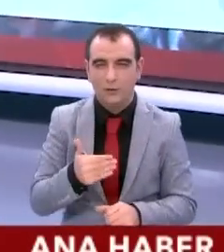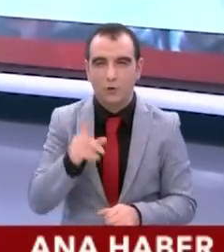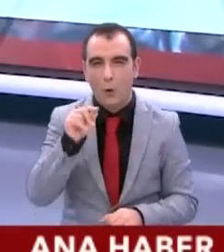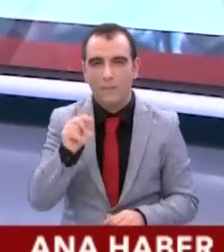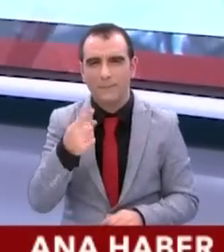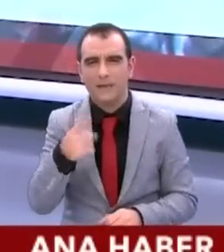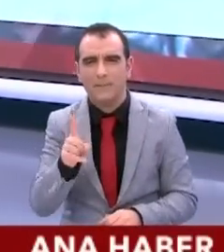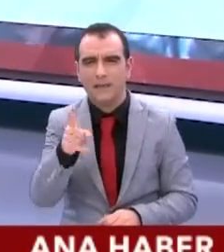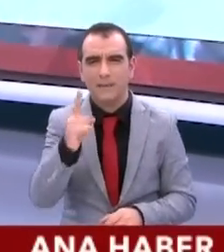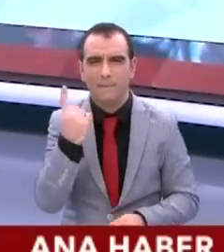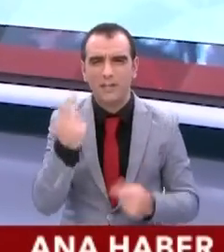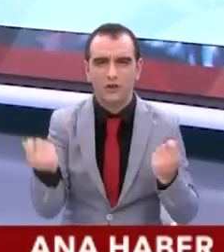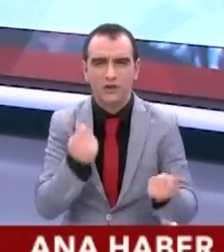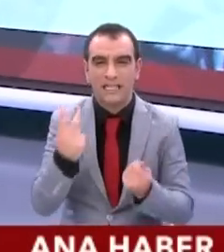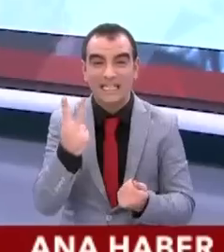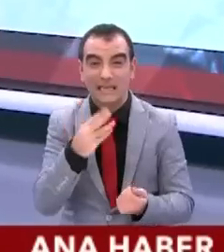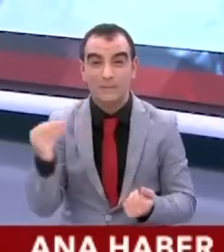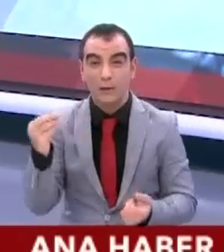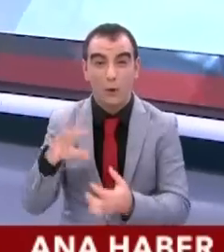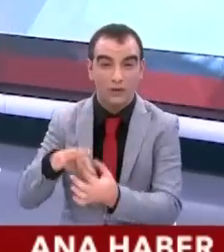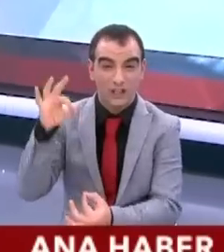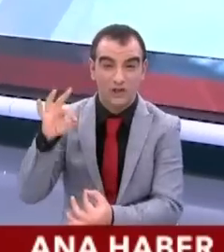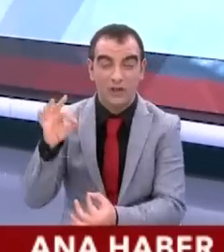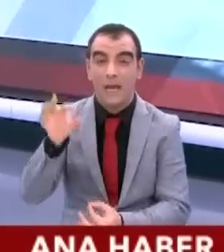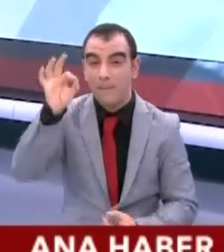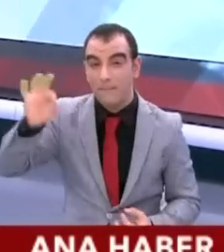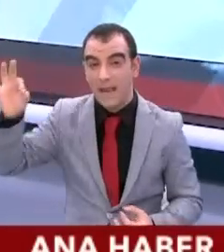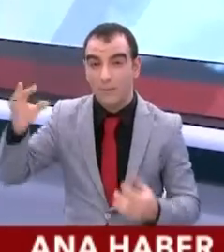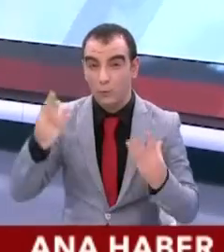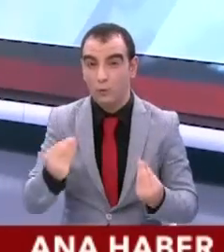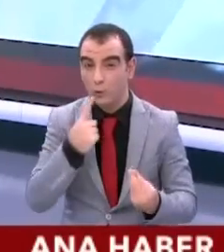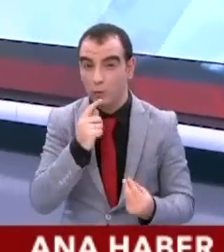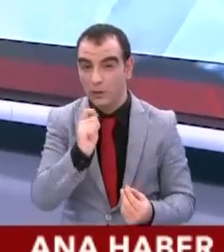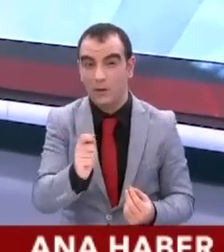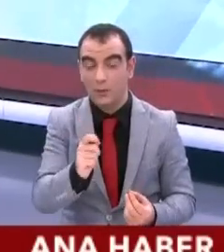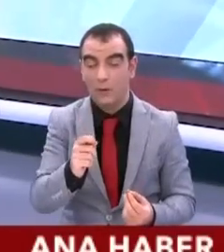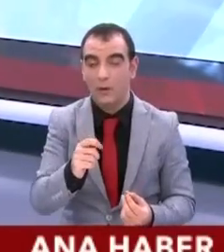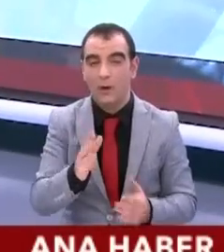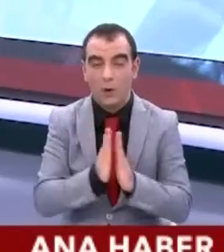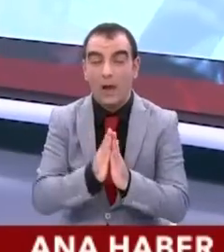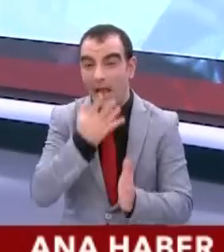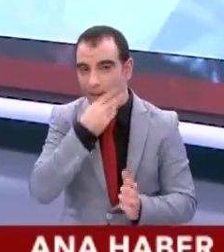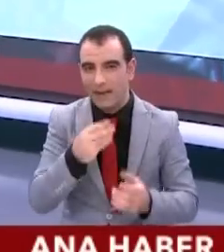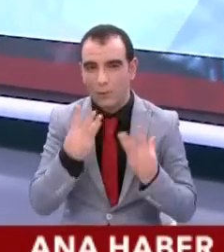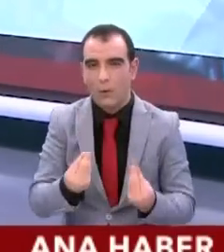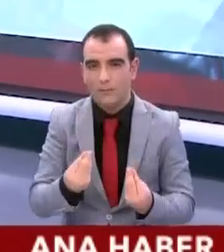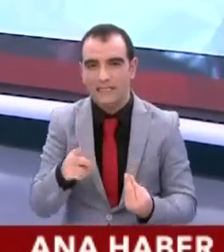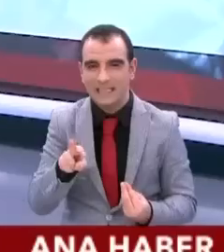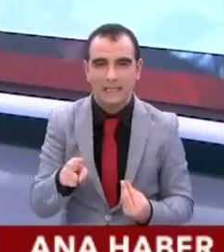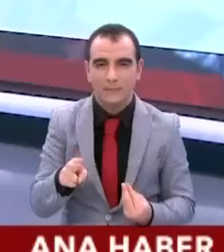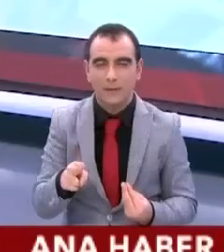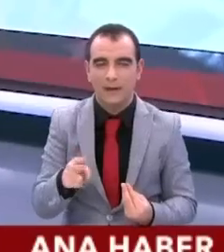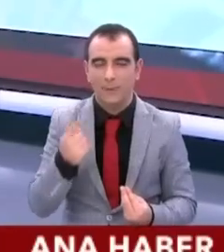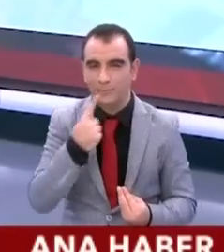dolayında bir personelin 2 milyon küsür insanı memur etmesi durumu söz konusu özür dilerim emekli edecek olması gibi bir durum söz konusu